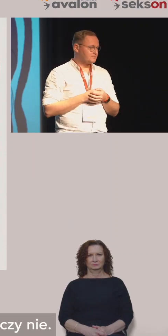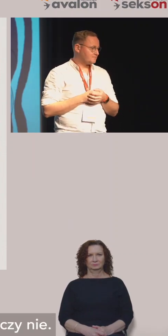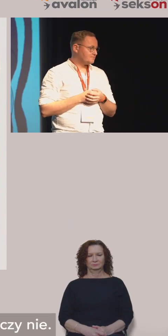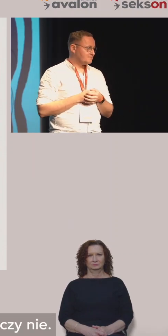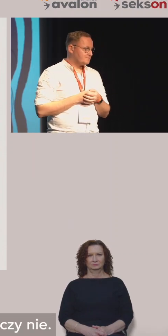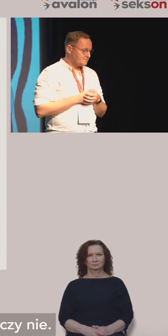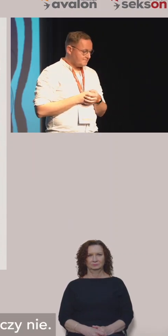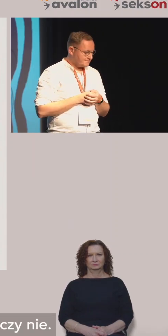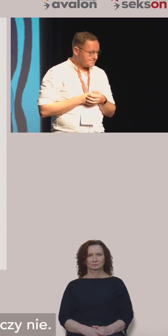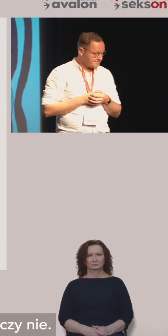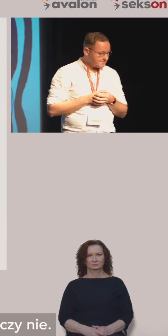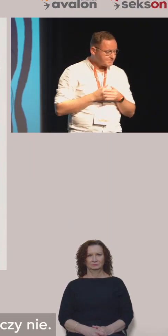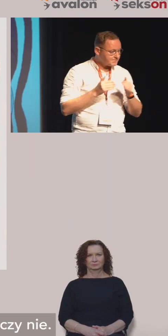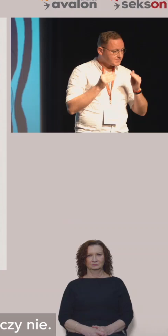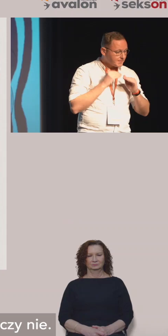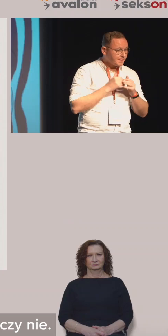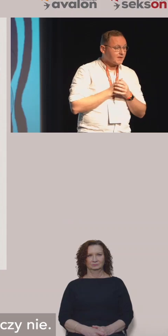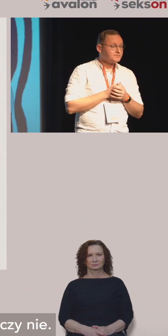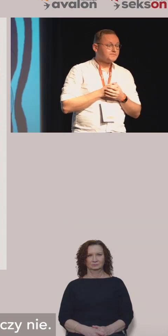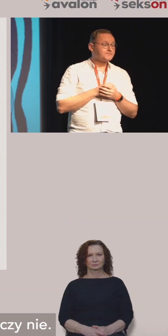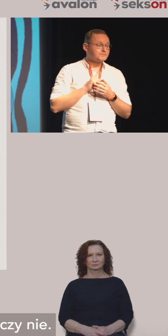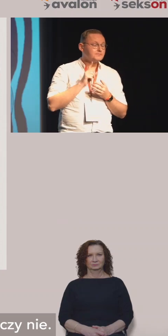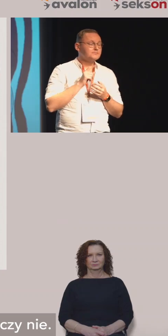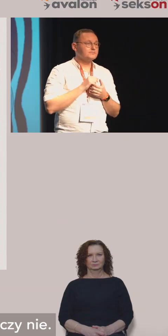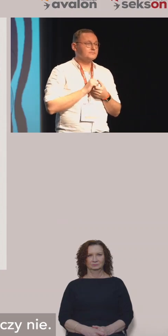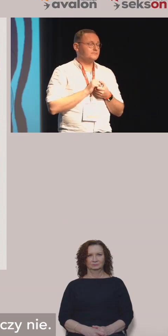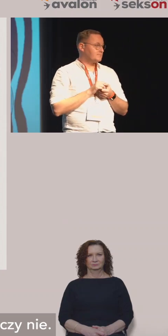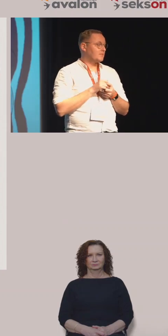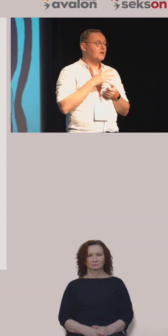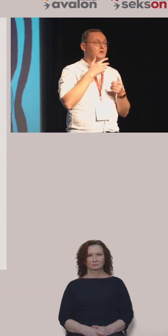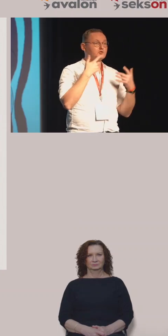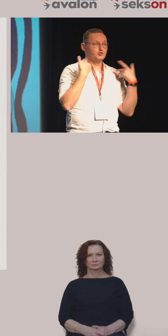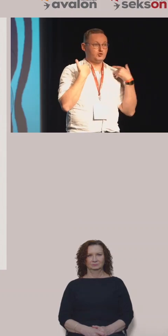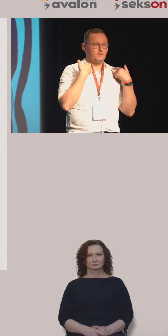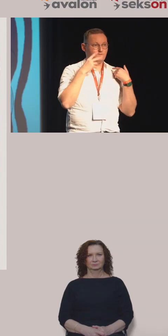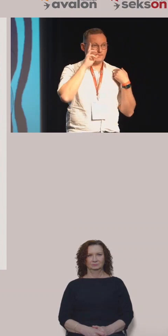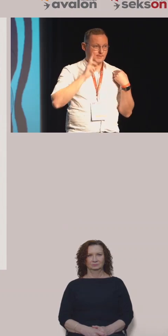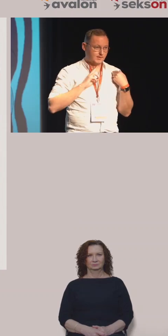Trudno powiedzieć właśnie, czy chcą zrobić ten coming out, czy nie.